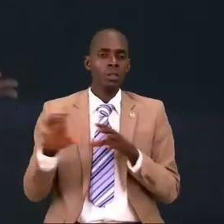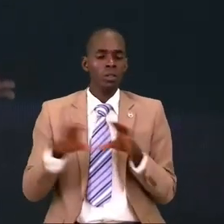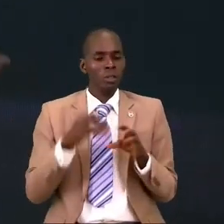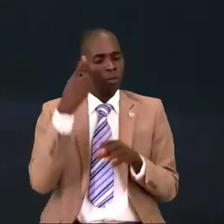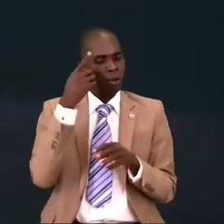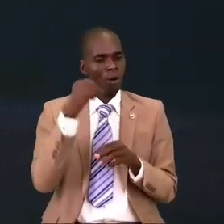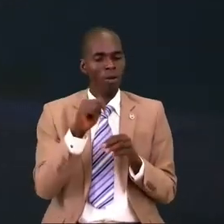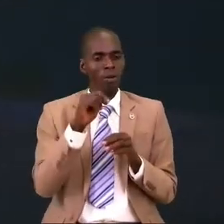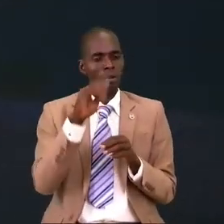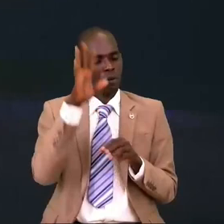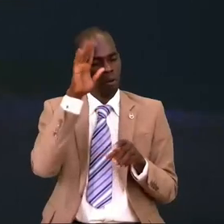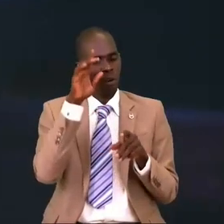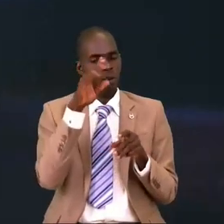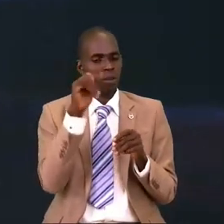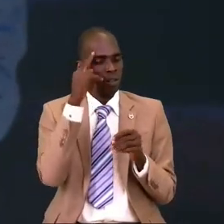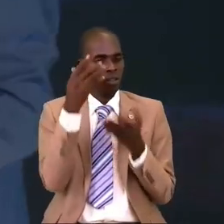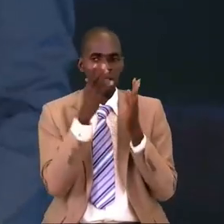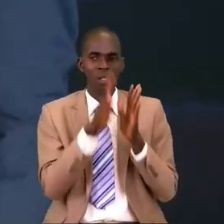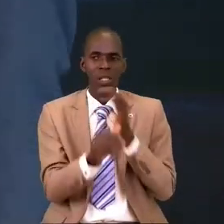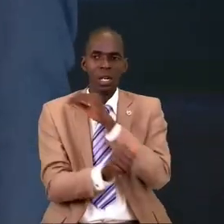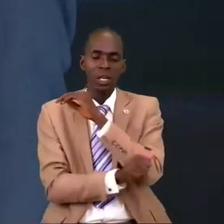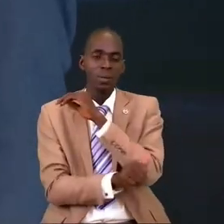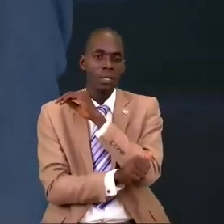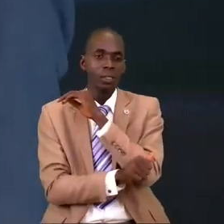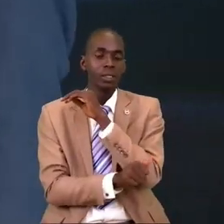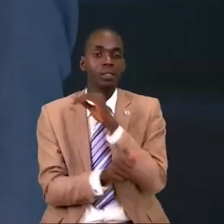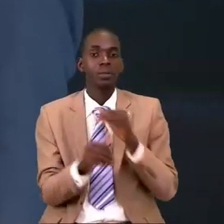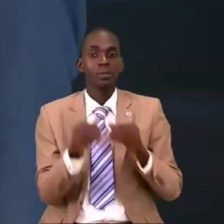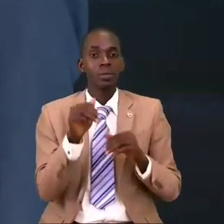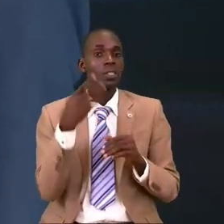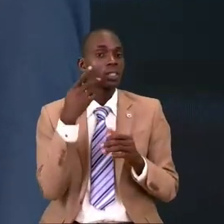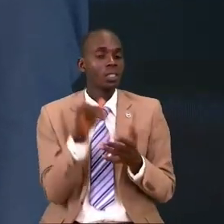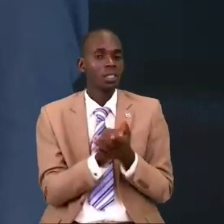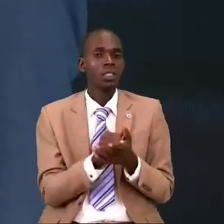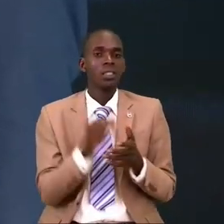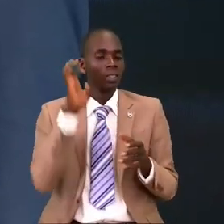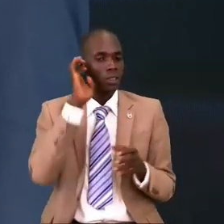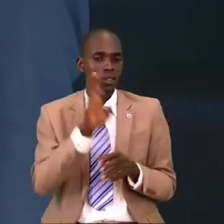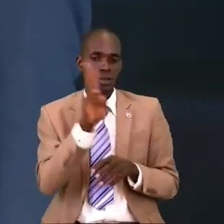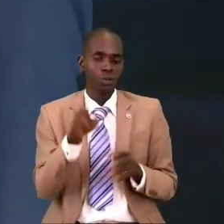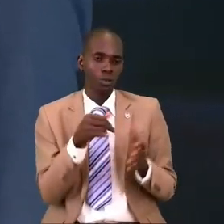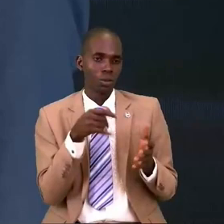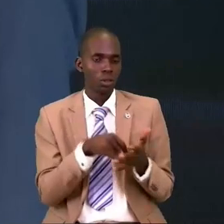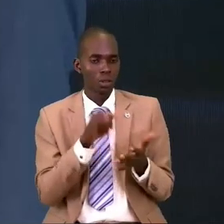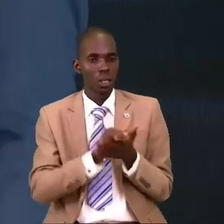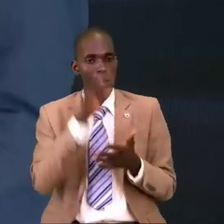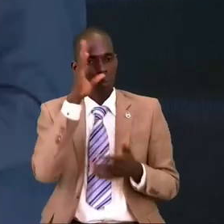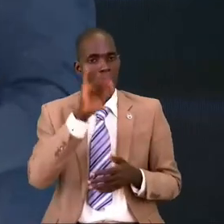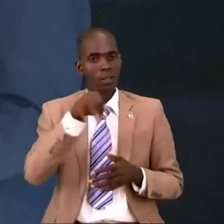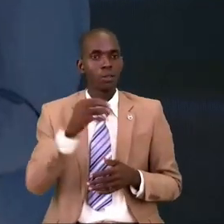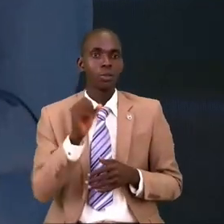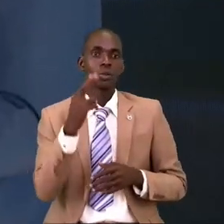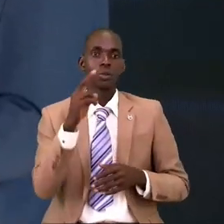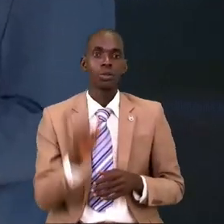des activités de Josué. Ainsi, le ciel vérifiait toujours, le ciel lui parlait toujours,